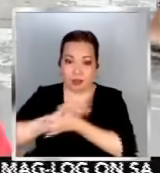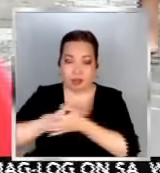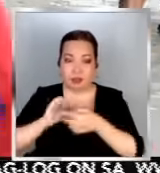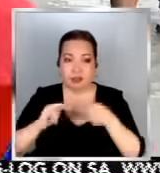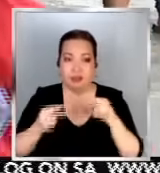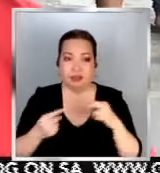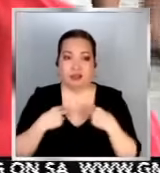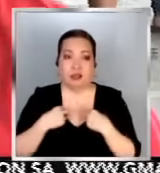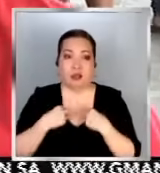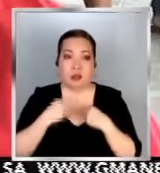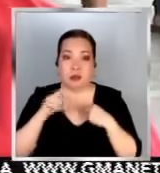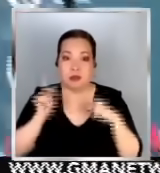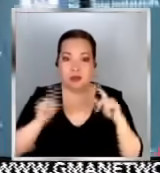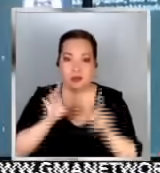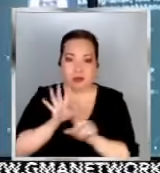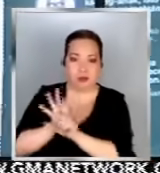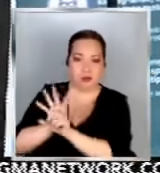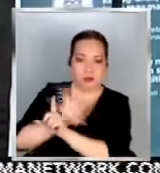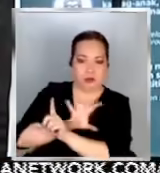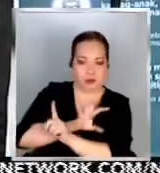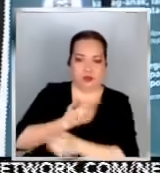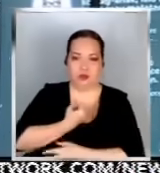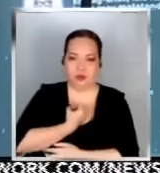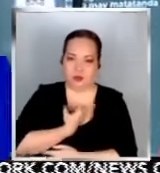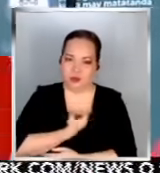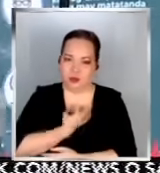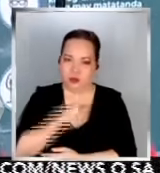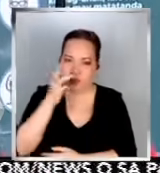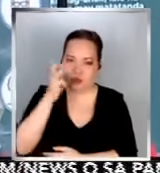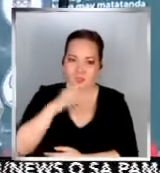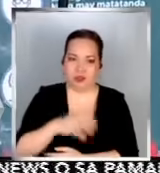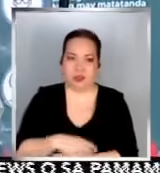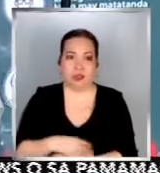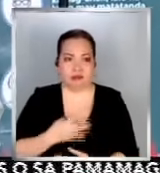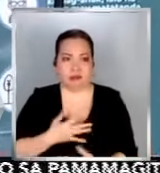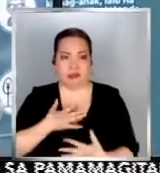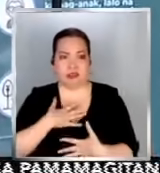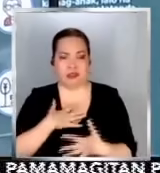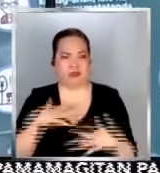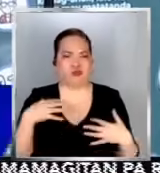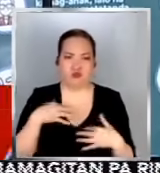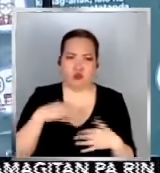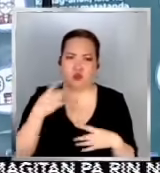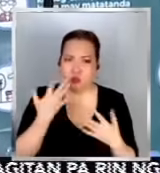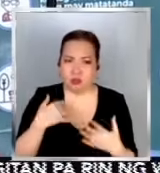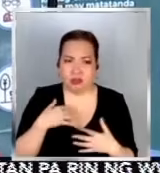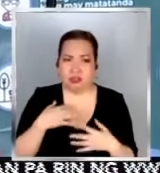Nakakatakot, nakakaba. Siyempre, sobrang takot po. Kasi mahirap.